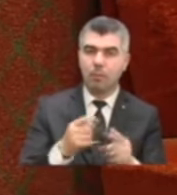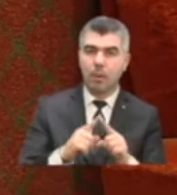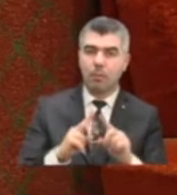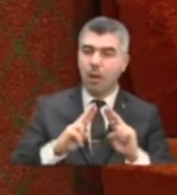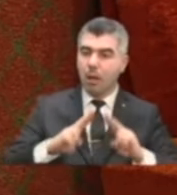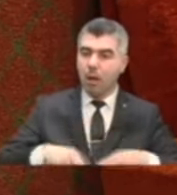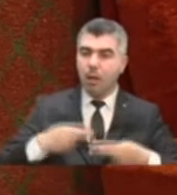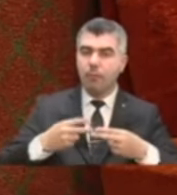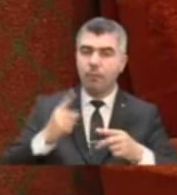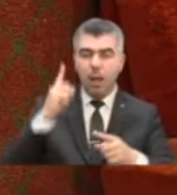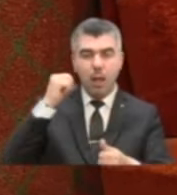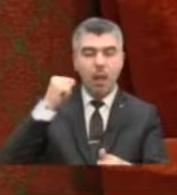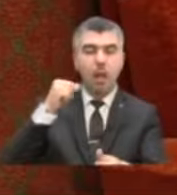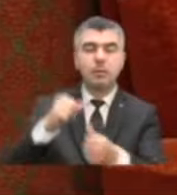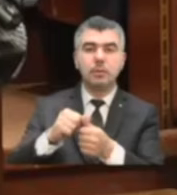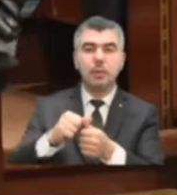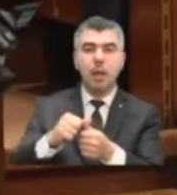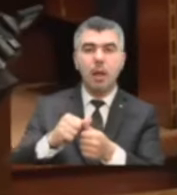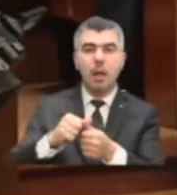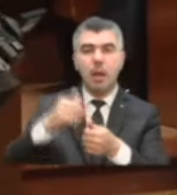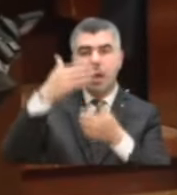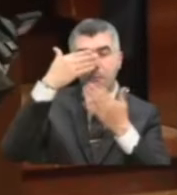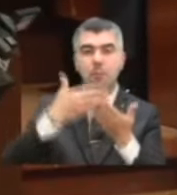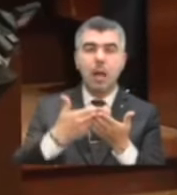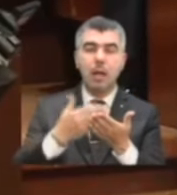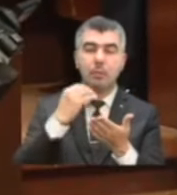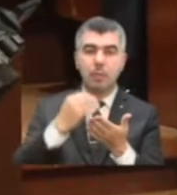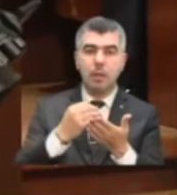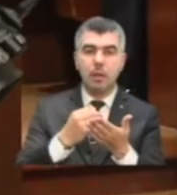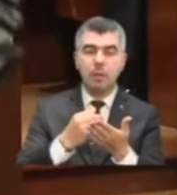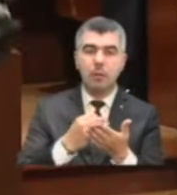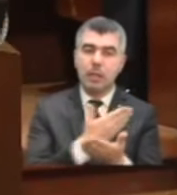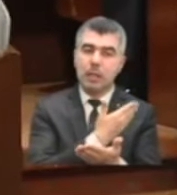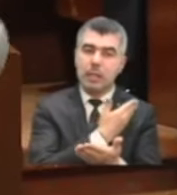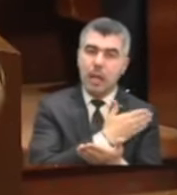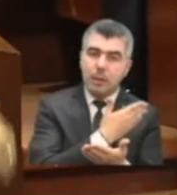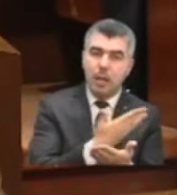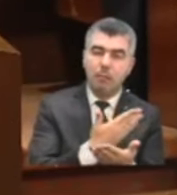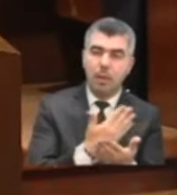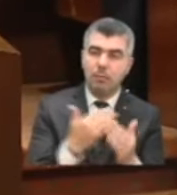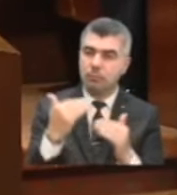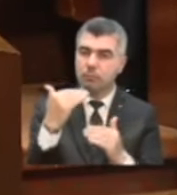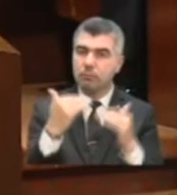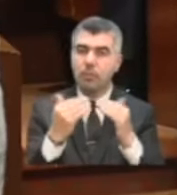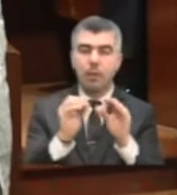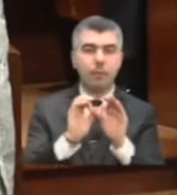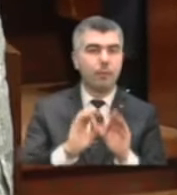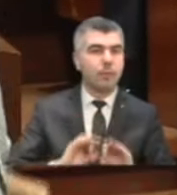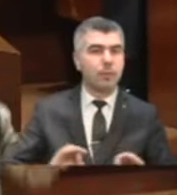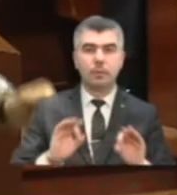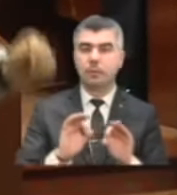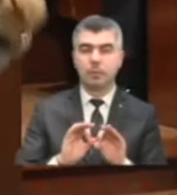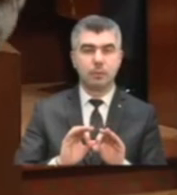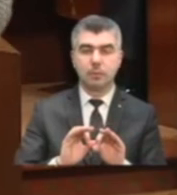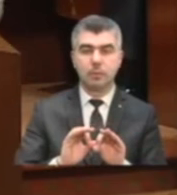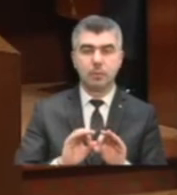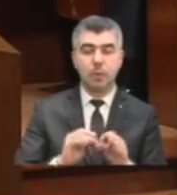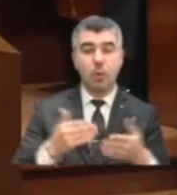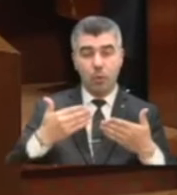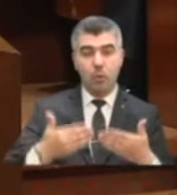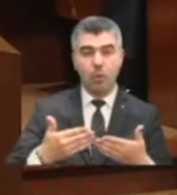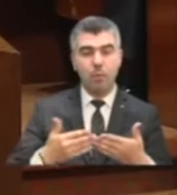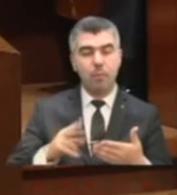المغربيه والهويه المغربيه الراسخه المتسمه بالتسامح، المتسمه بالتوازن. واليوم يمكننا نعبروا على